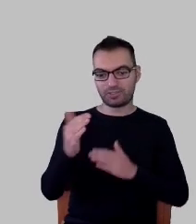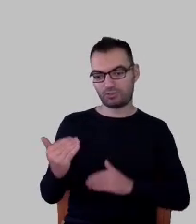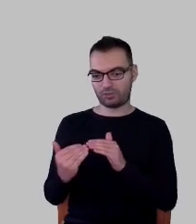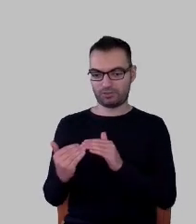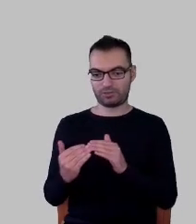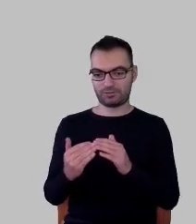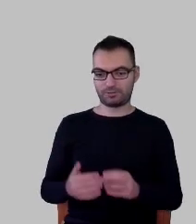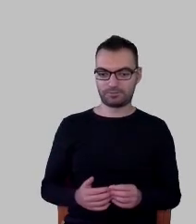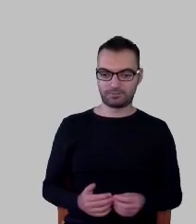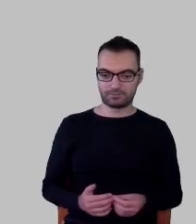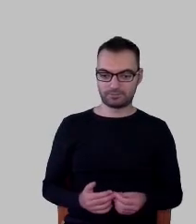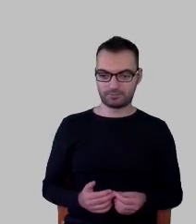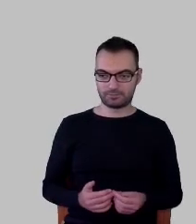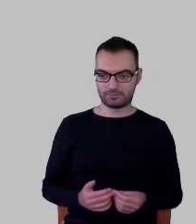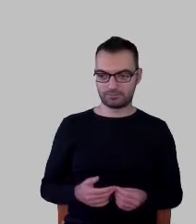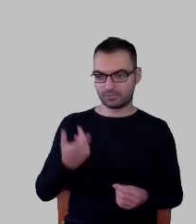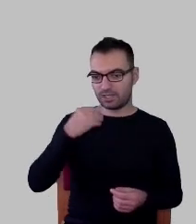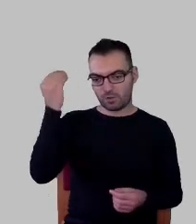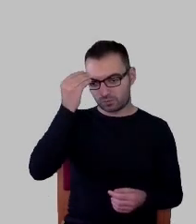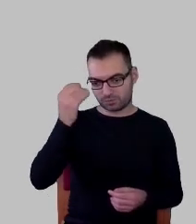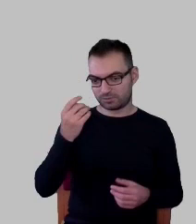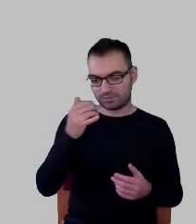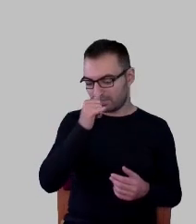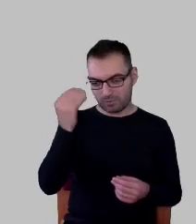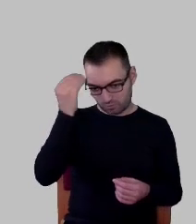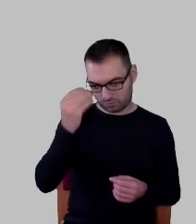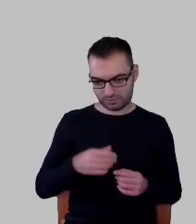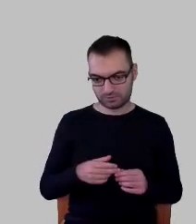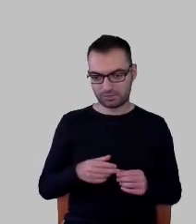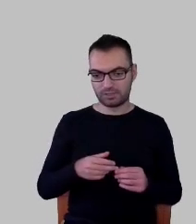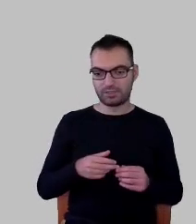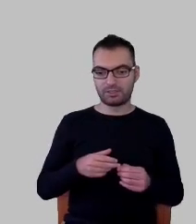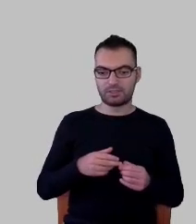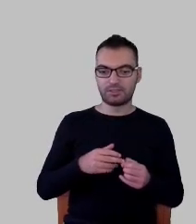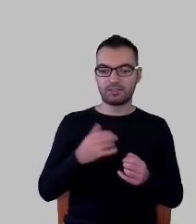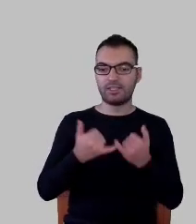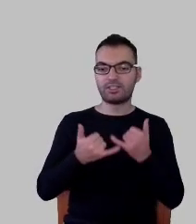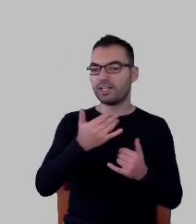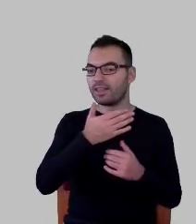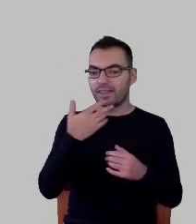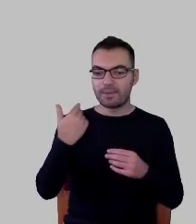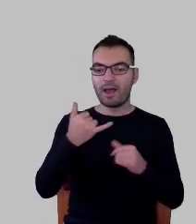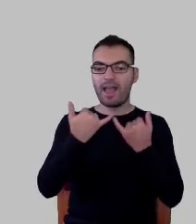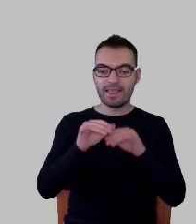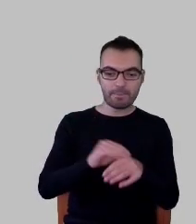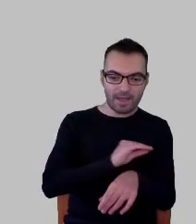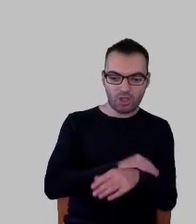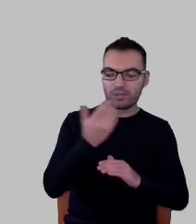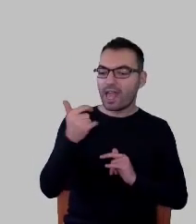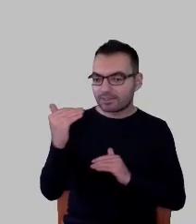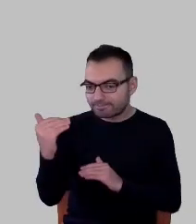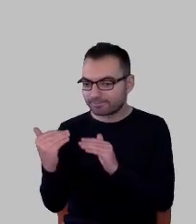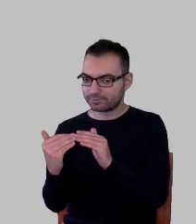oparte przede wszystkim na takim przekazie słownym, kiedy się nie pojawiają te metody wykorzystujące inne kanały